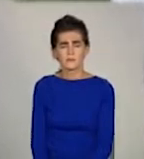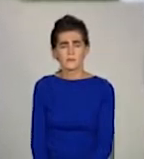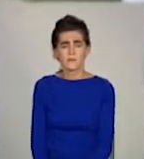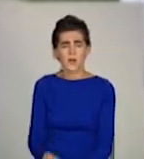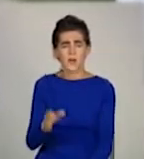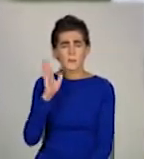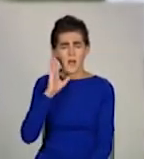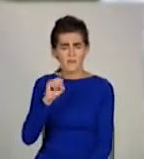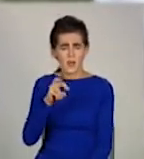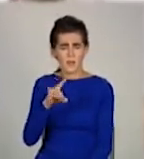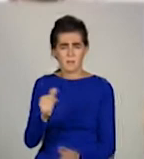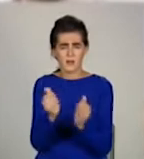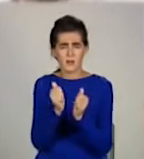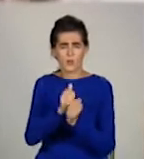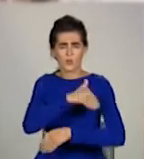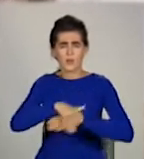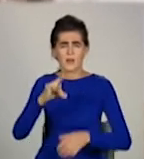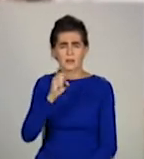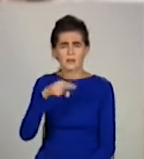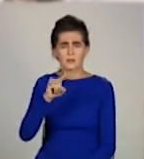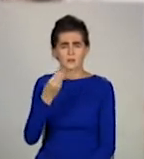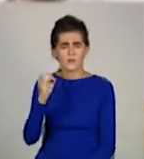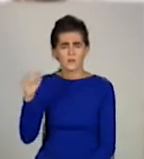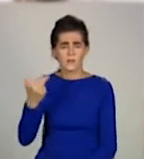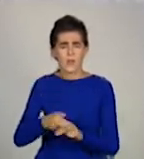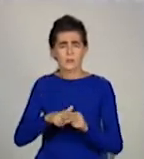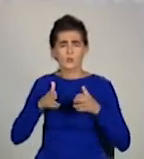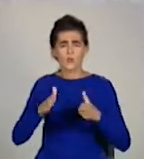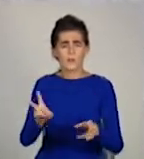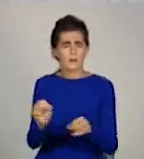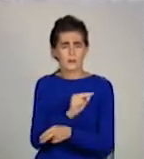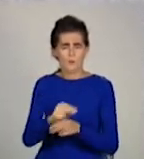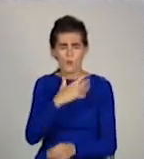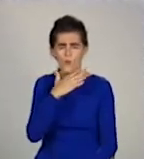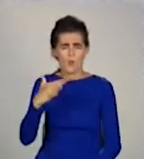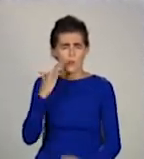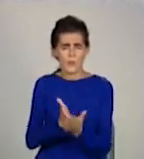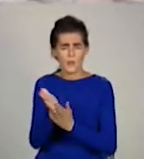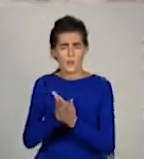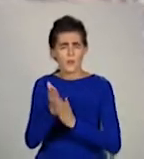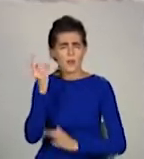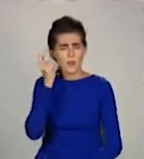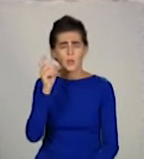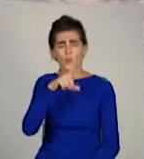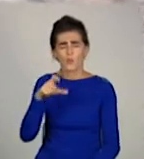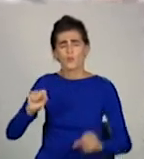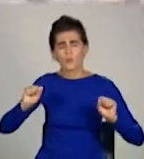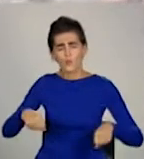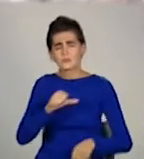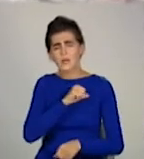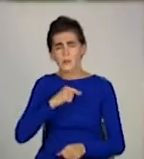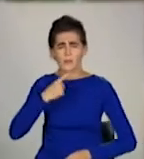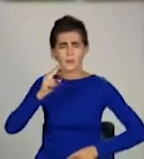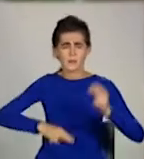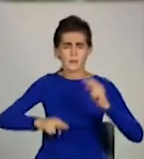Валерій мешкає на провулку Радищева. Каже, цю дорогу не ремонтували вже два десятки років. Люди, що можуть, роблять